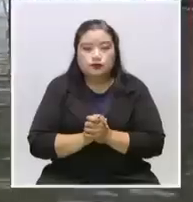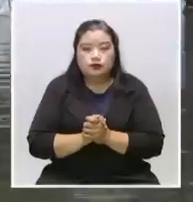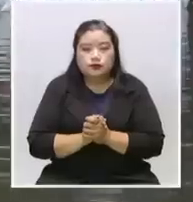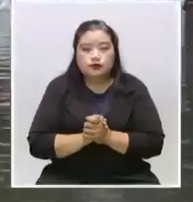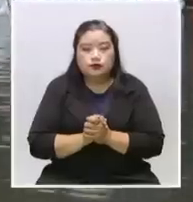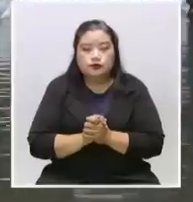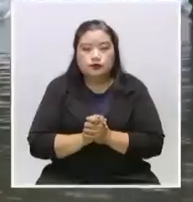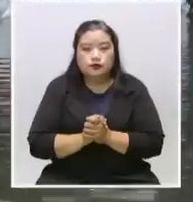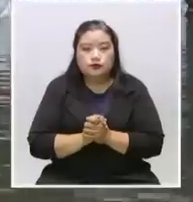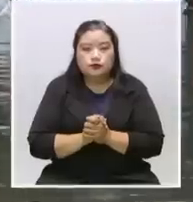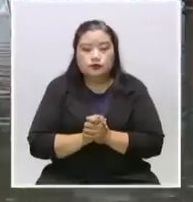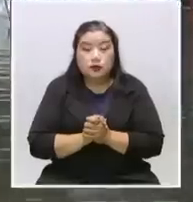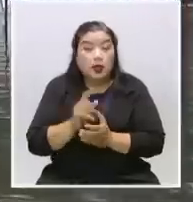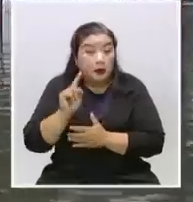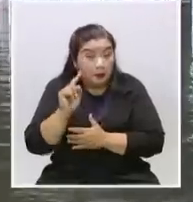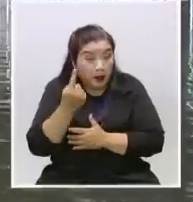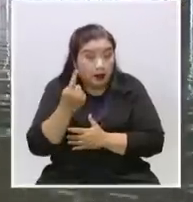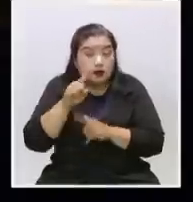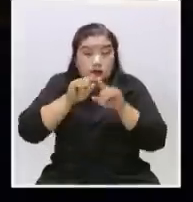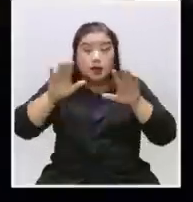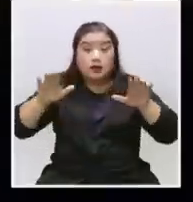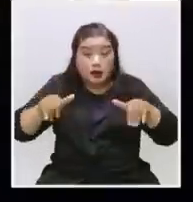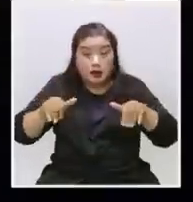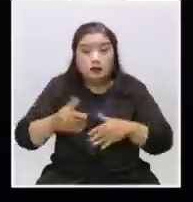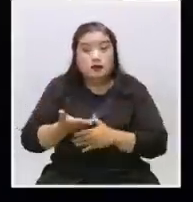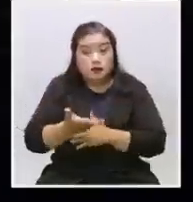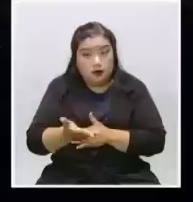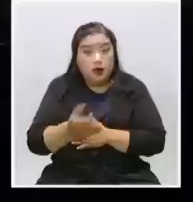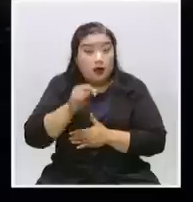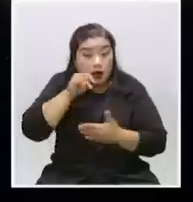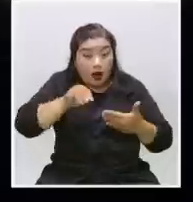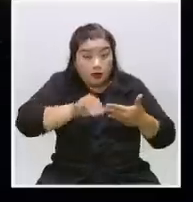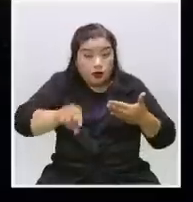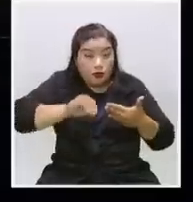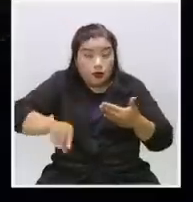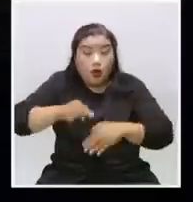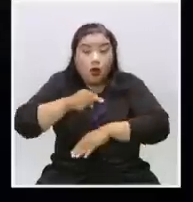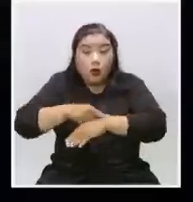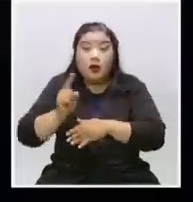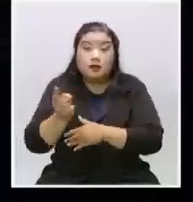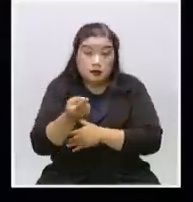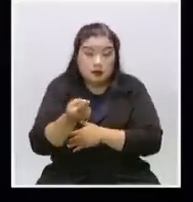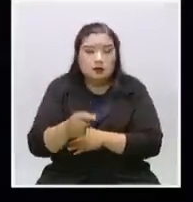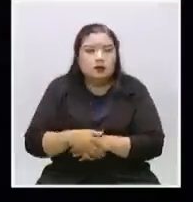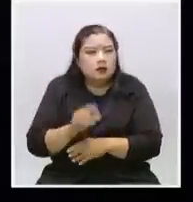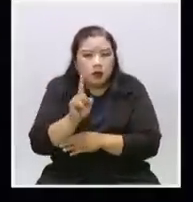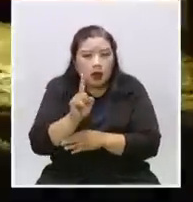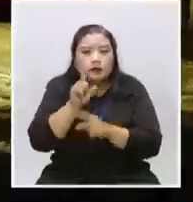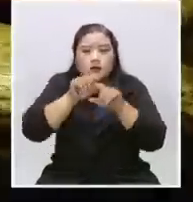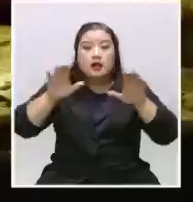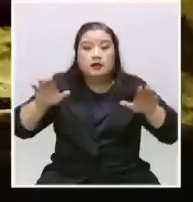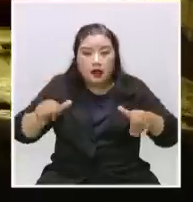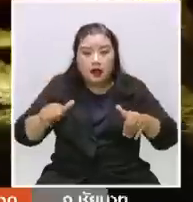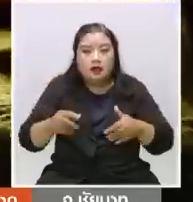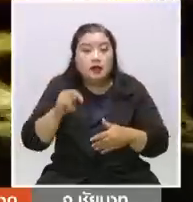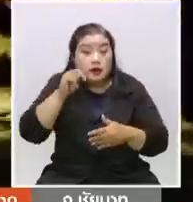มาดูในพื้นที่จังหวัดชัยนาทกันบ้างนะคะสถานการณ์ลุ่มน้ำเจ้าพระยาเมื่อเวลา1:00ที่ผ่านมาเขื่อนเจ้าพระยาจังหวัดชัยนาทป